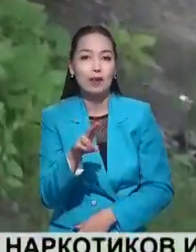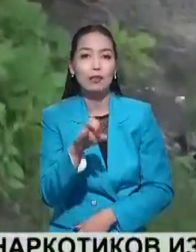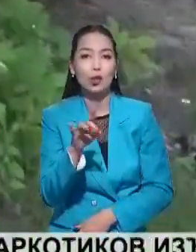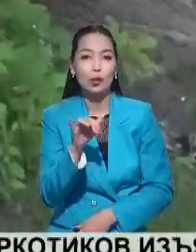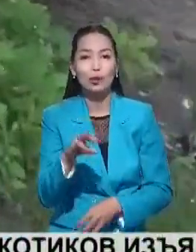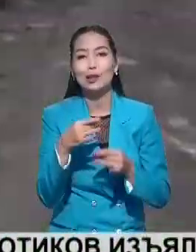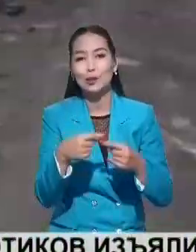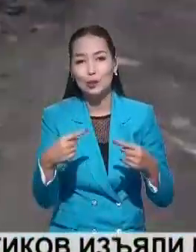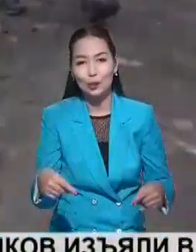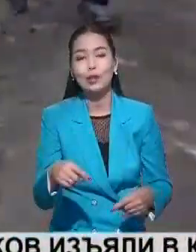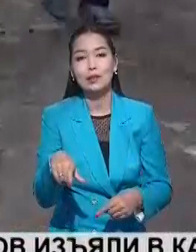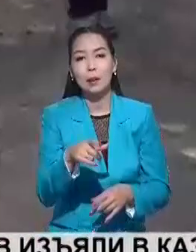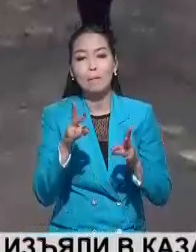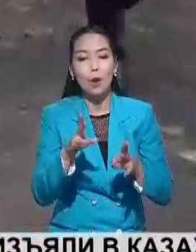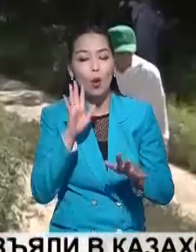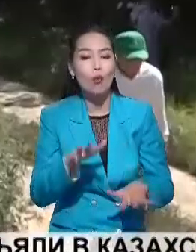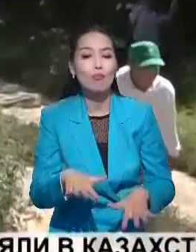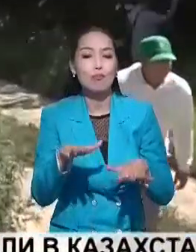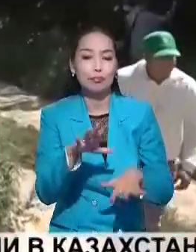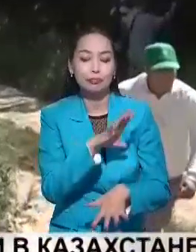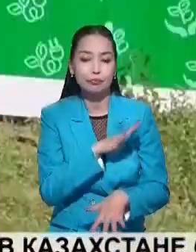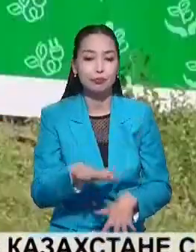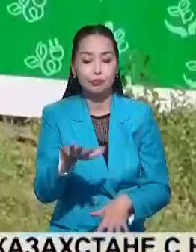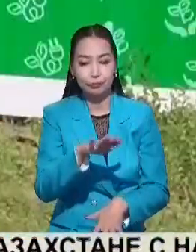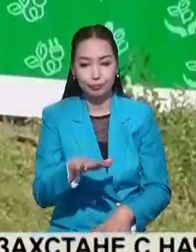территории, пострадавших от паводка.